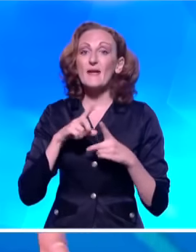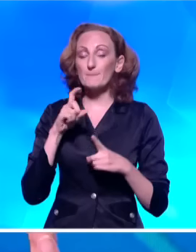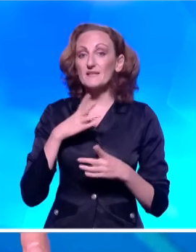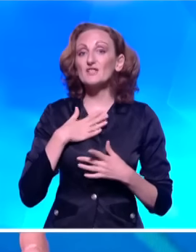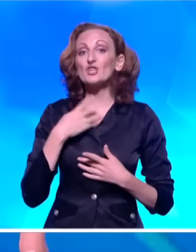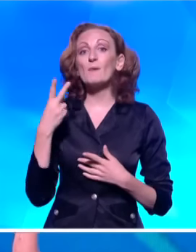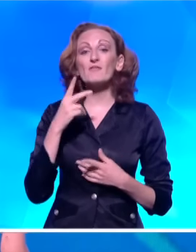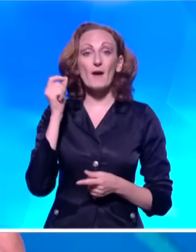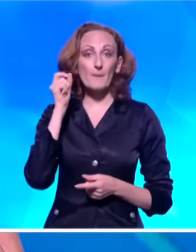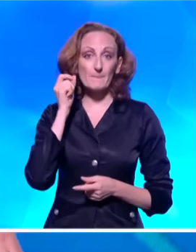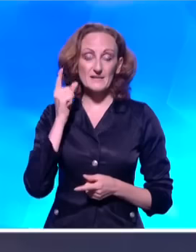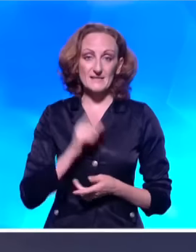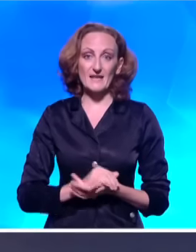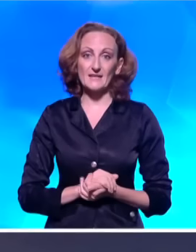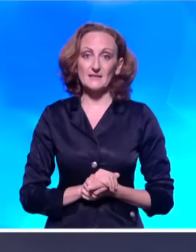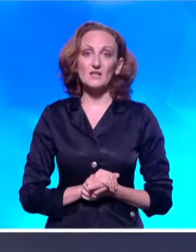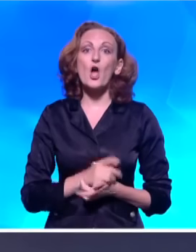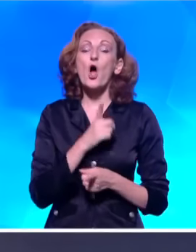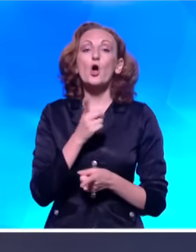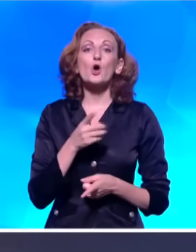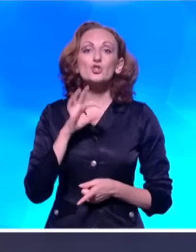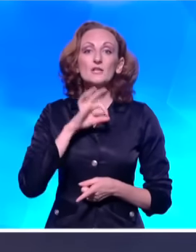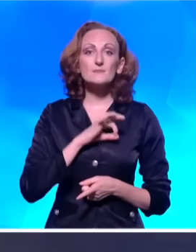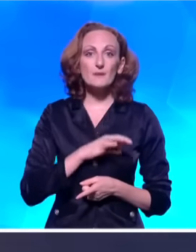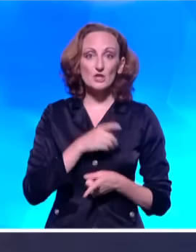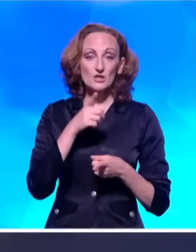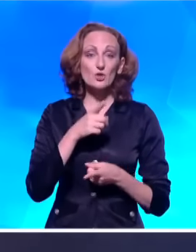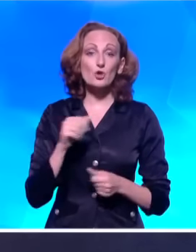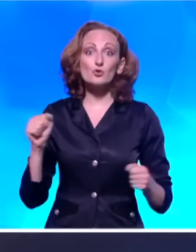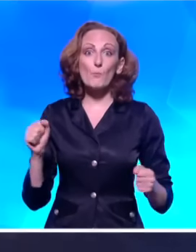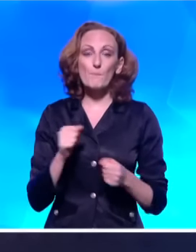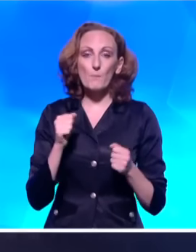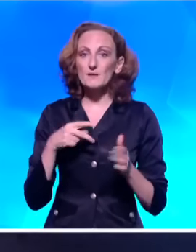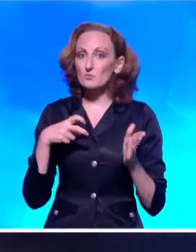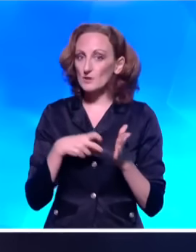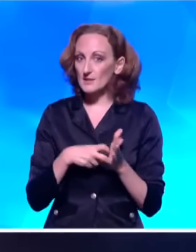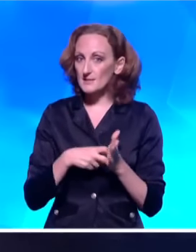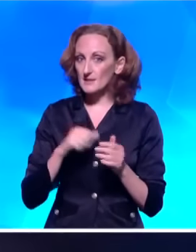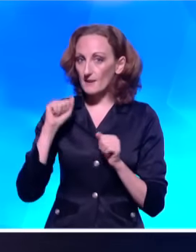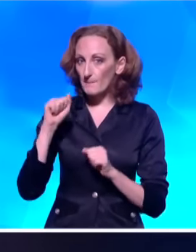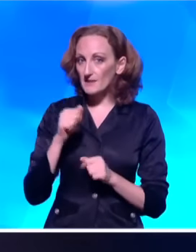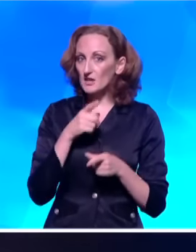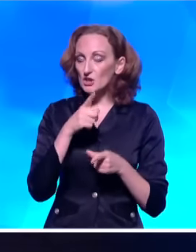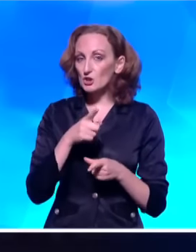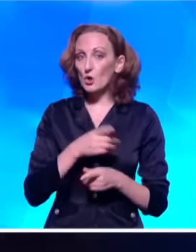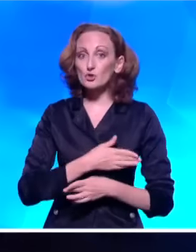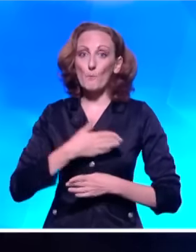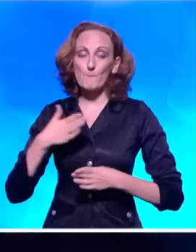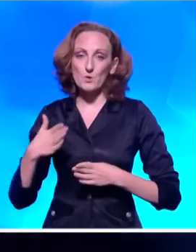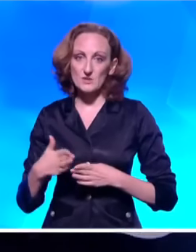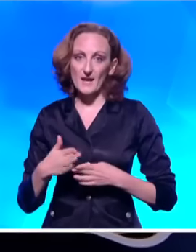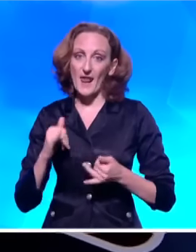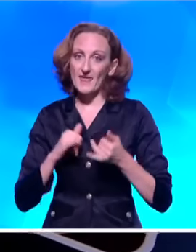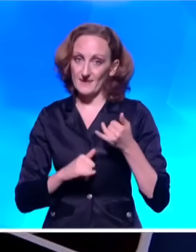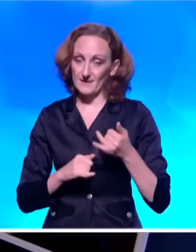двама председатели, кой ще спечели, този, който по-бързо ли регистрира или този, който последен?